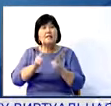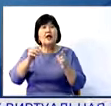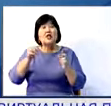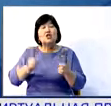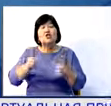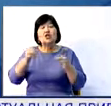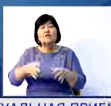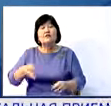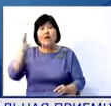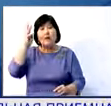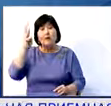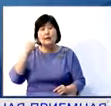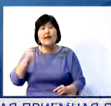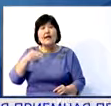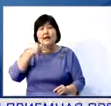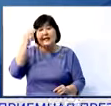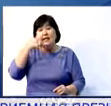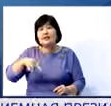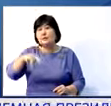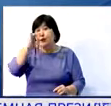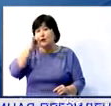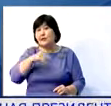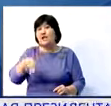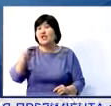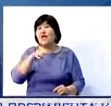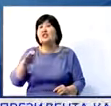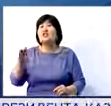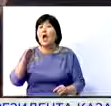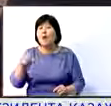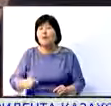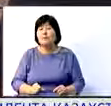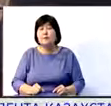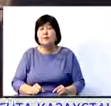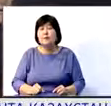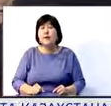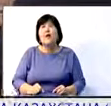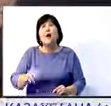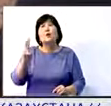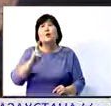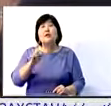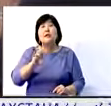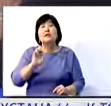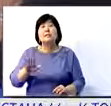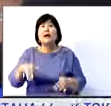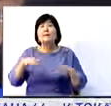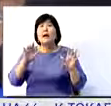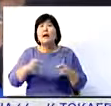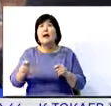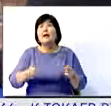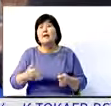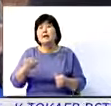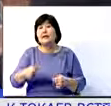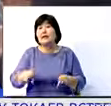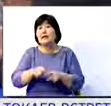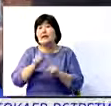чрезвычайным полномочным послом Китайской Народной Республики в Казахстане Джаном Сяо. Нурсултан Назарбаев передал председателю Си